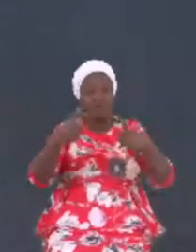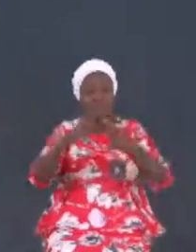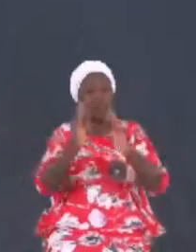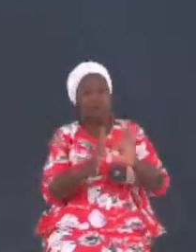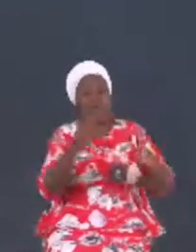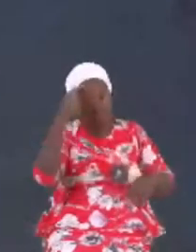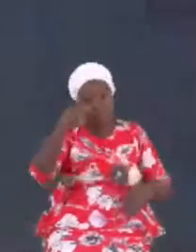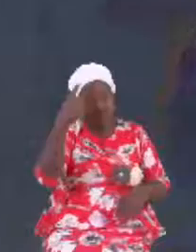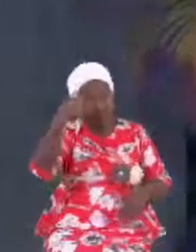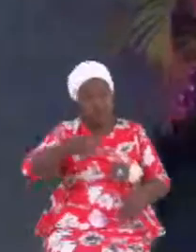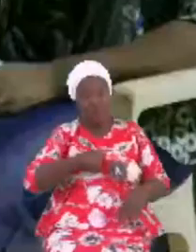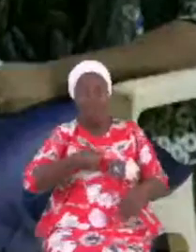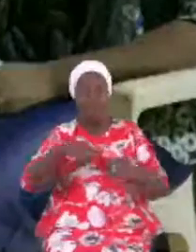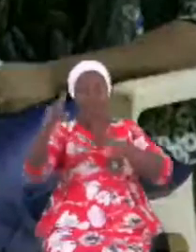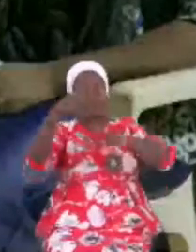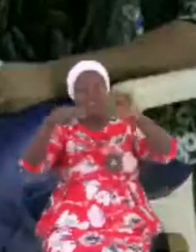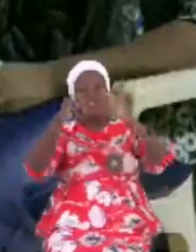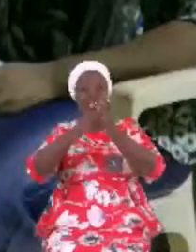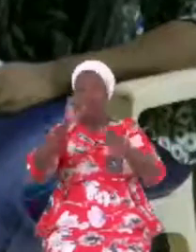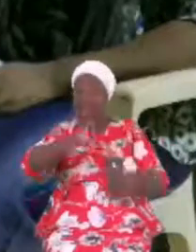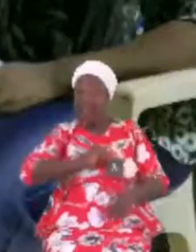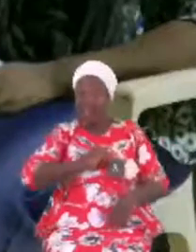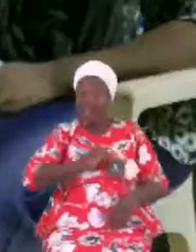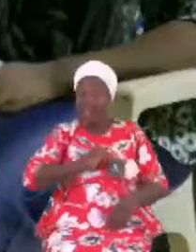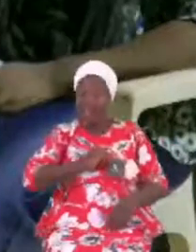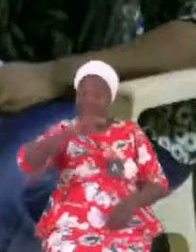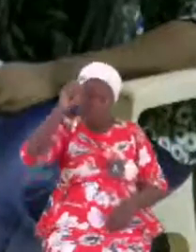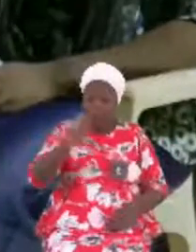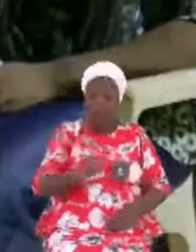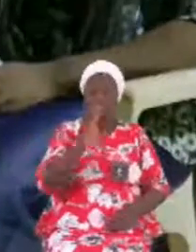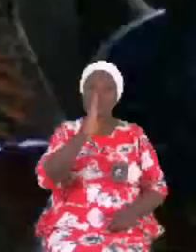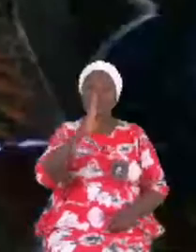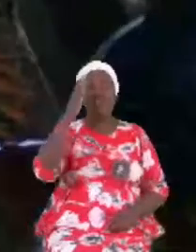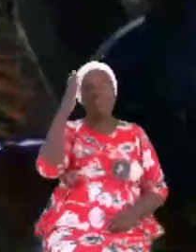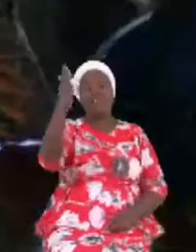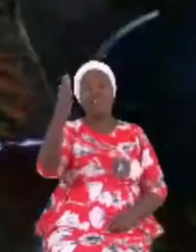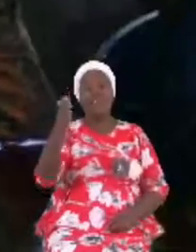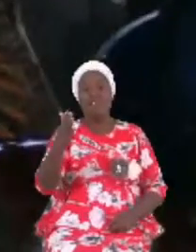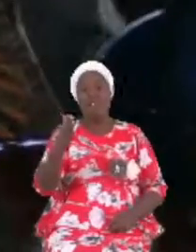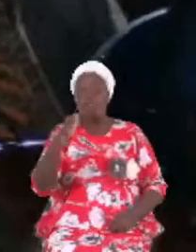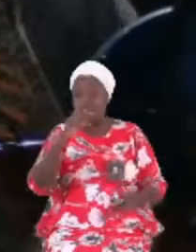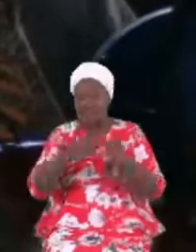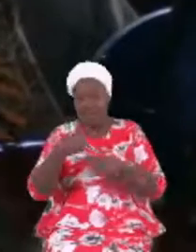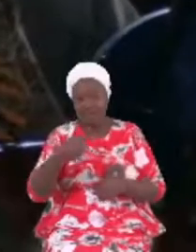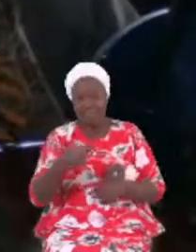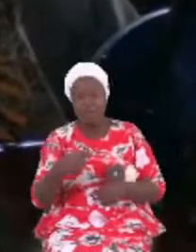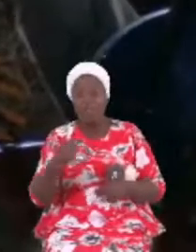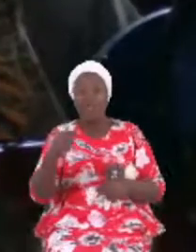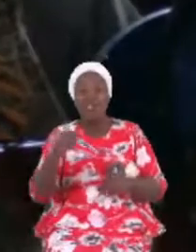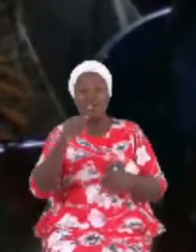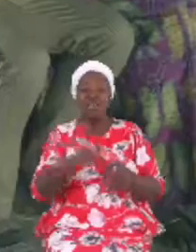préparer pour toi et pour moi. Je serai là. Je dois être là-bas. Alors, il dit,